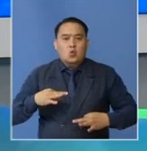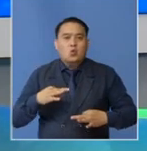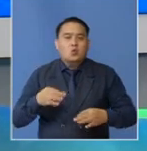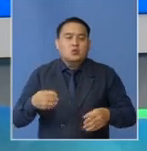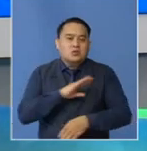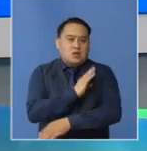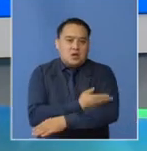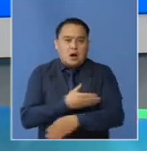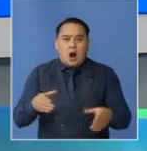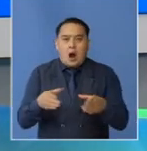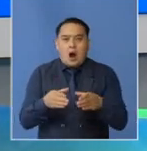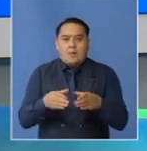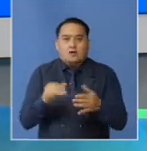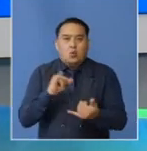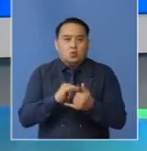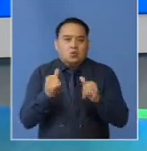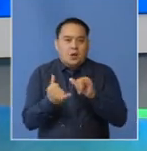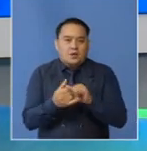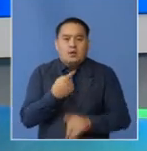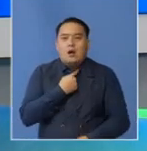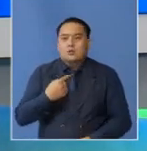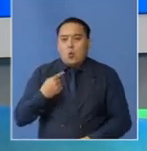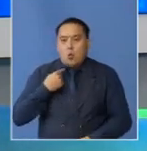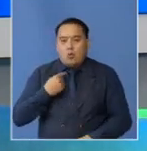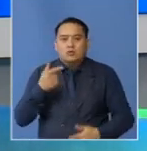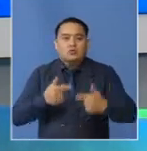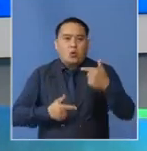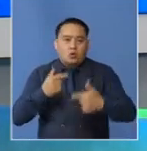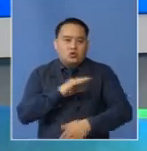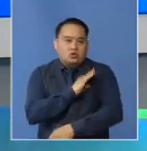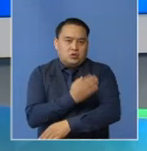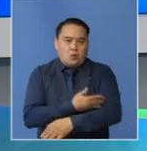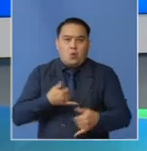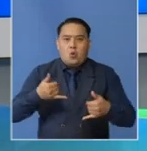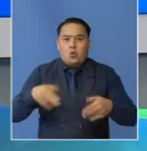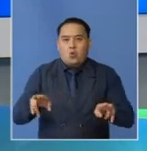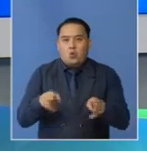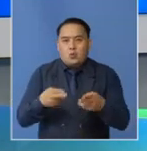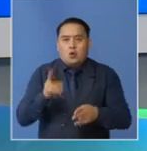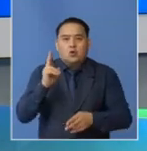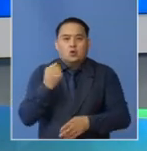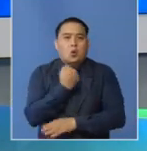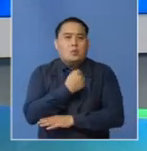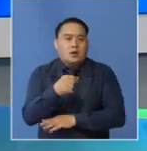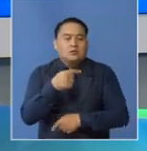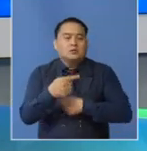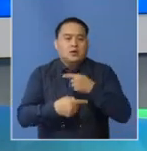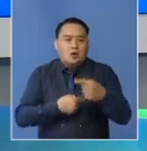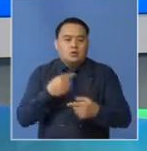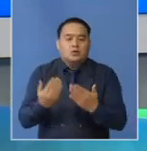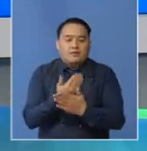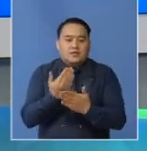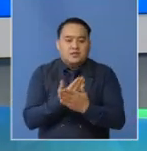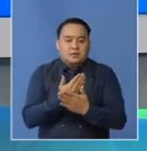фавориты страны – команды «Алтай» и «ЖТСУ». Они и оспорили звание сильнейшего клуба. А кто им стал? Смотрите в